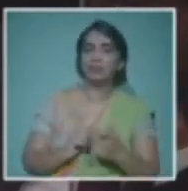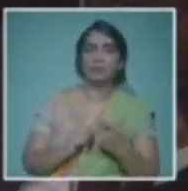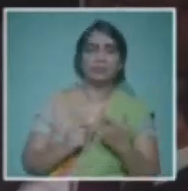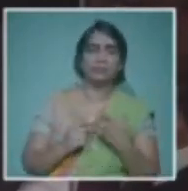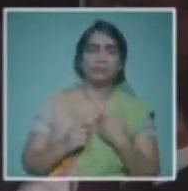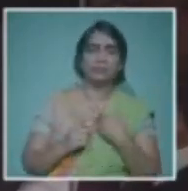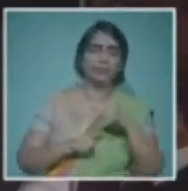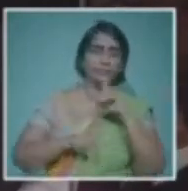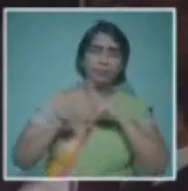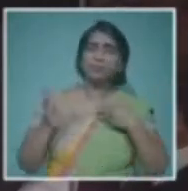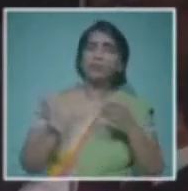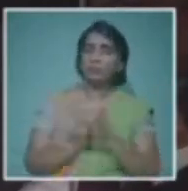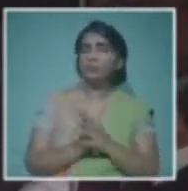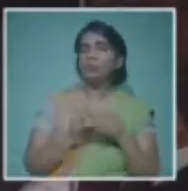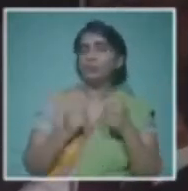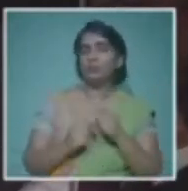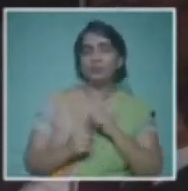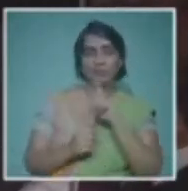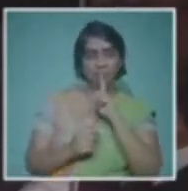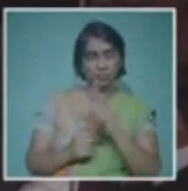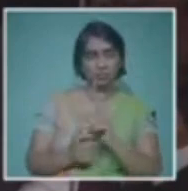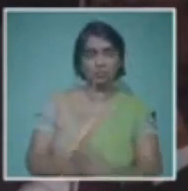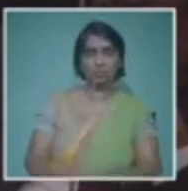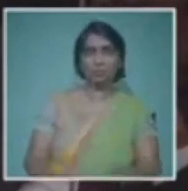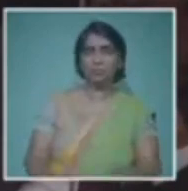කවුරුත් කතා කරලා හොඳයි කියන ටික කතානායකතුමනි